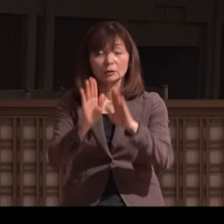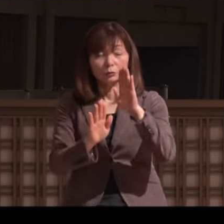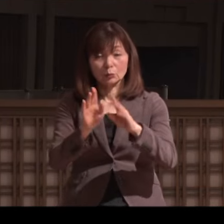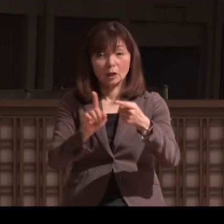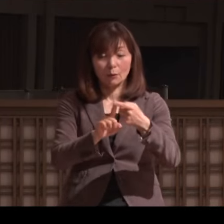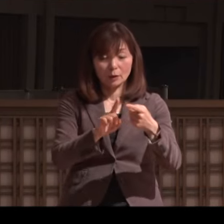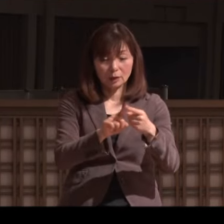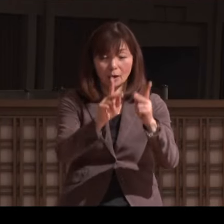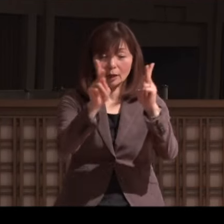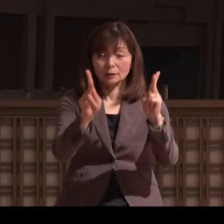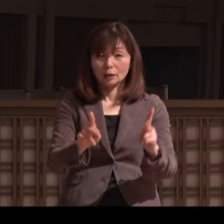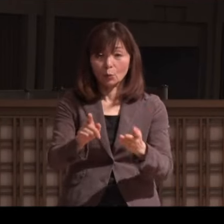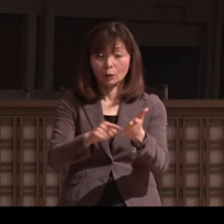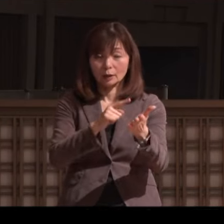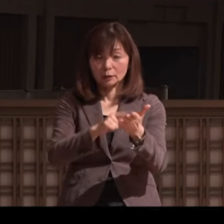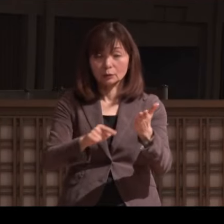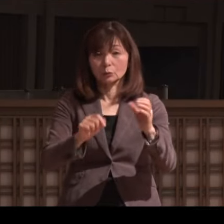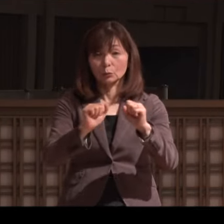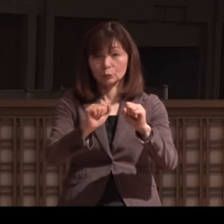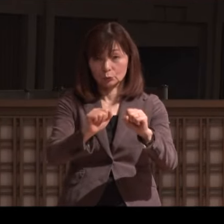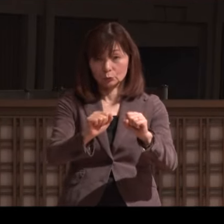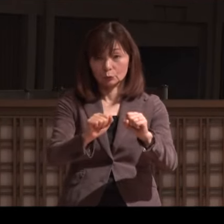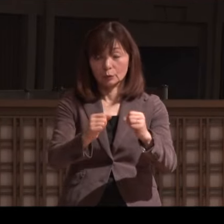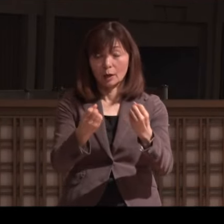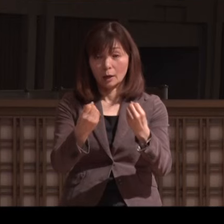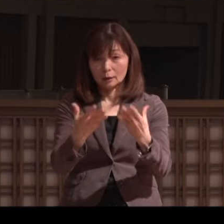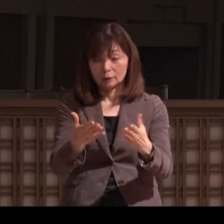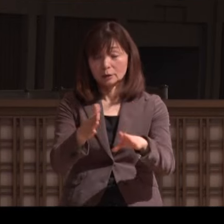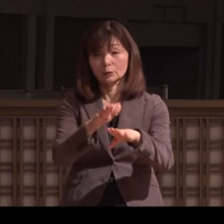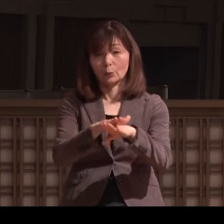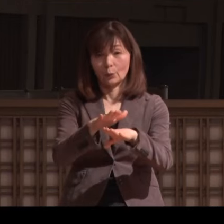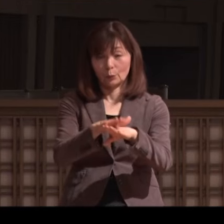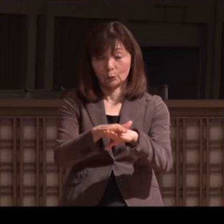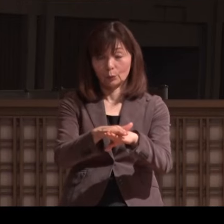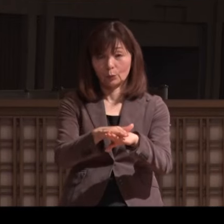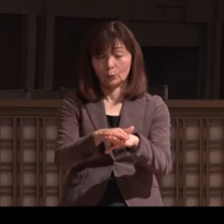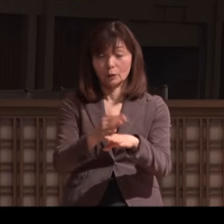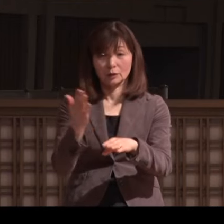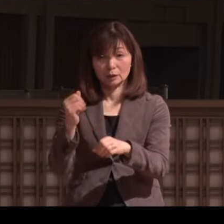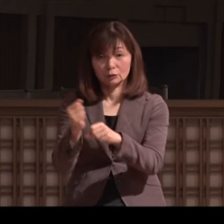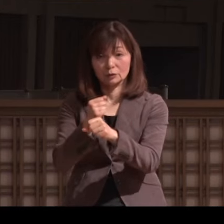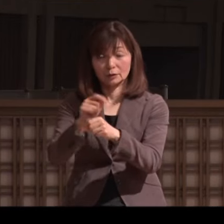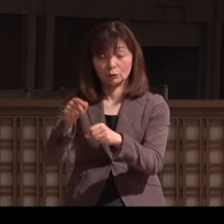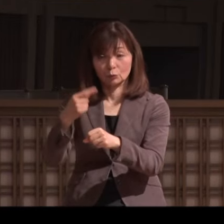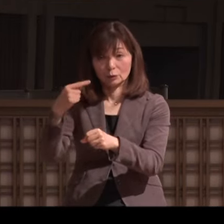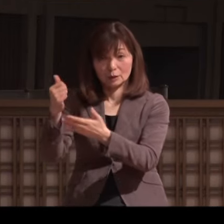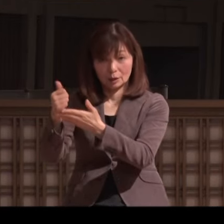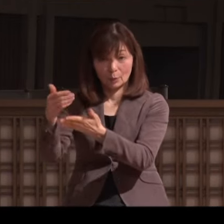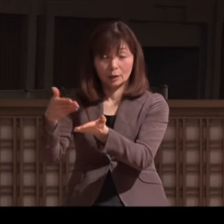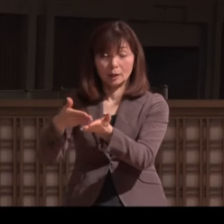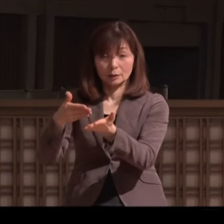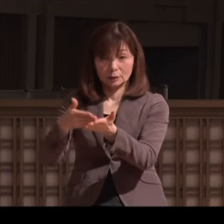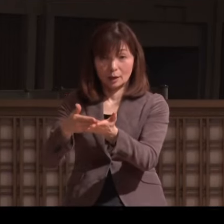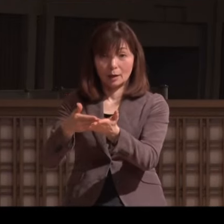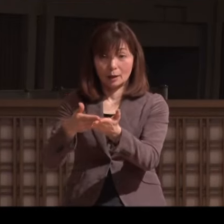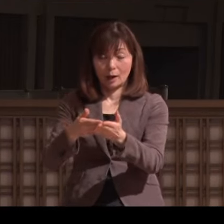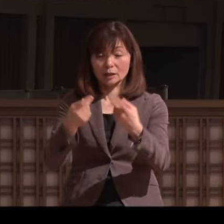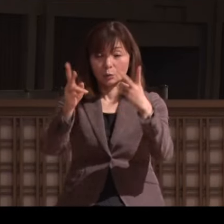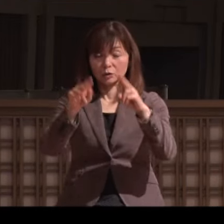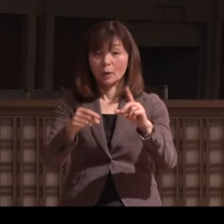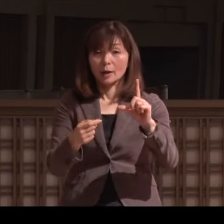取り組む新たな協力体制としてえ先ほど佐野先生からもご紹介がありましたようにえ広島方の地域運営組織